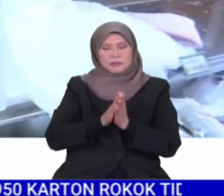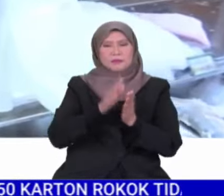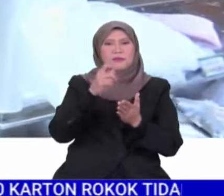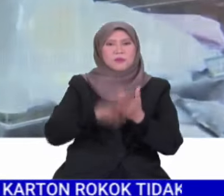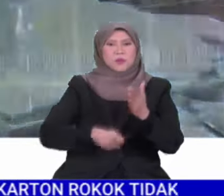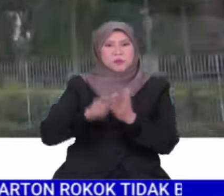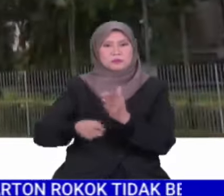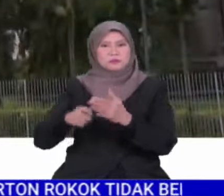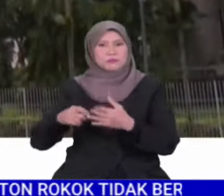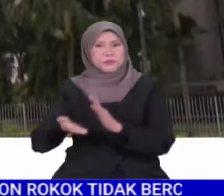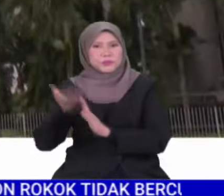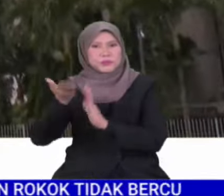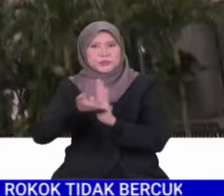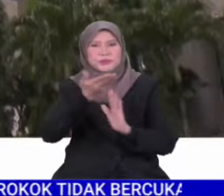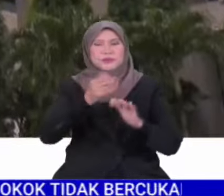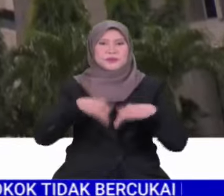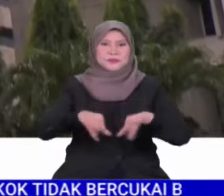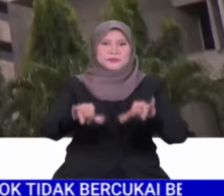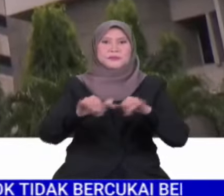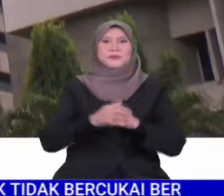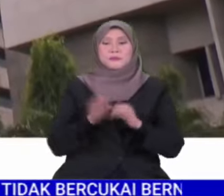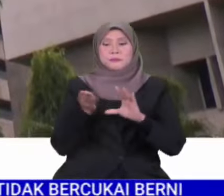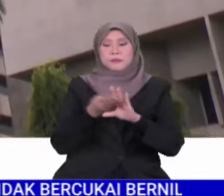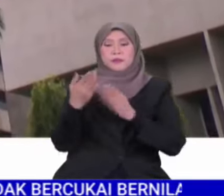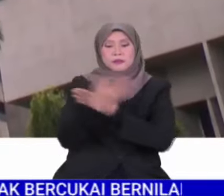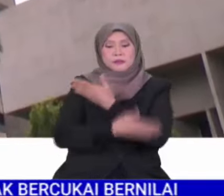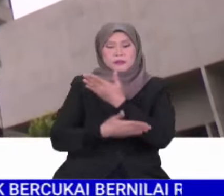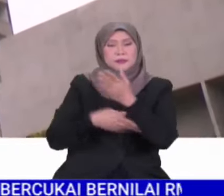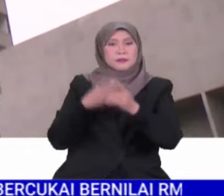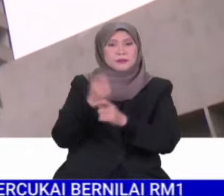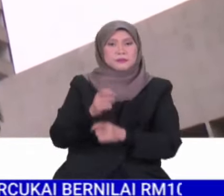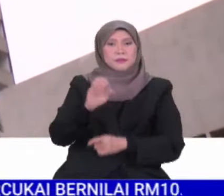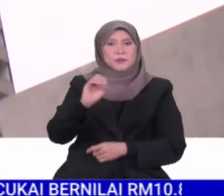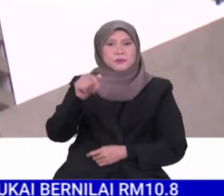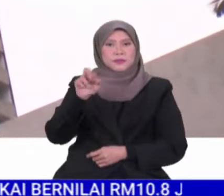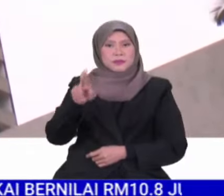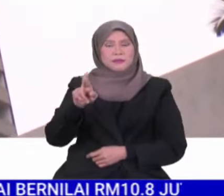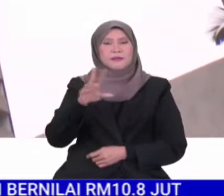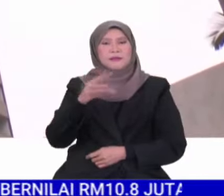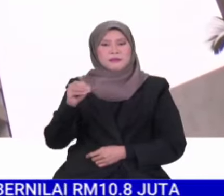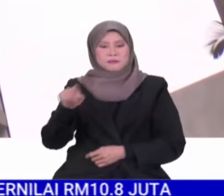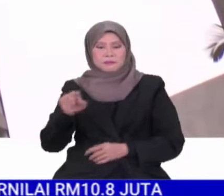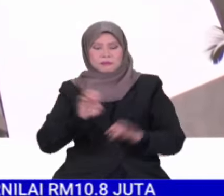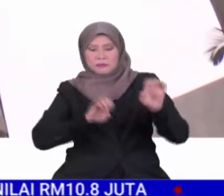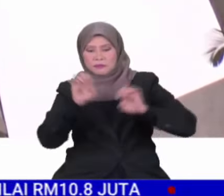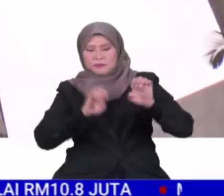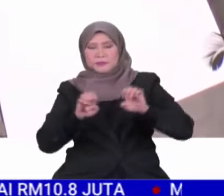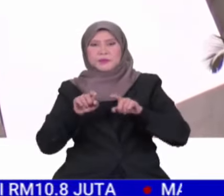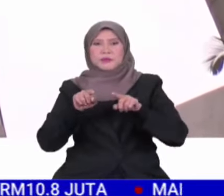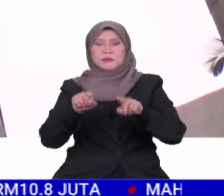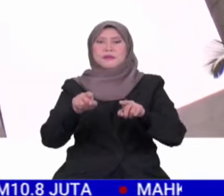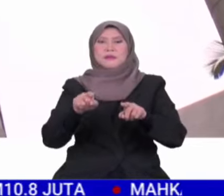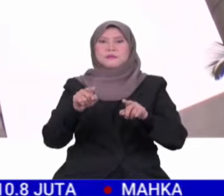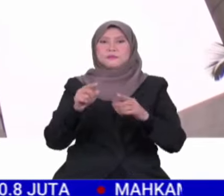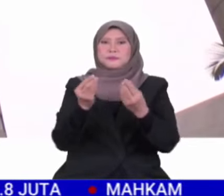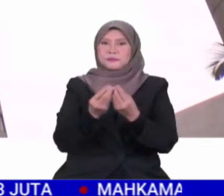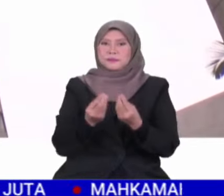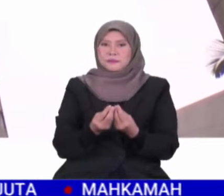kos yang berlarutan. Menurut Bank Negara, pengekalan OPR membolehkan MPC menilai kesan pelarasannya secara